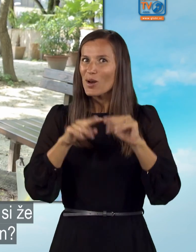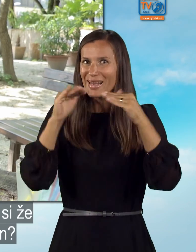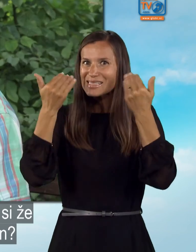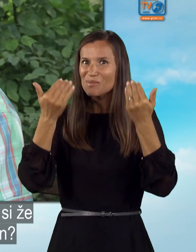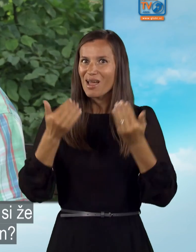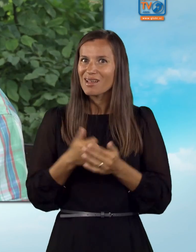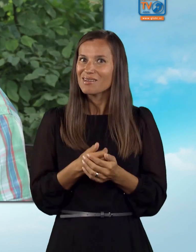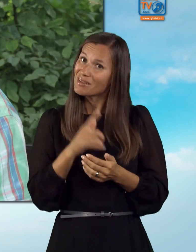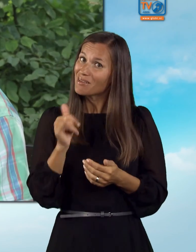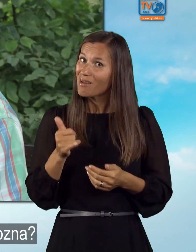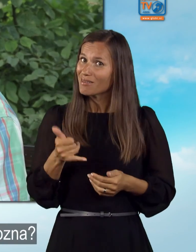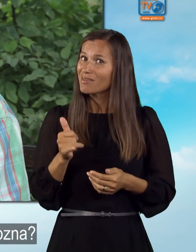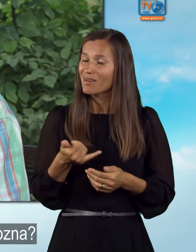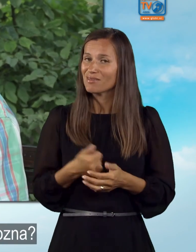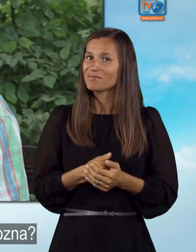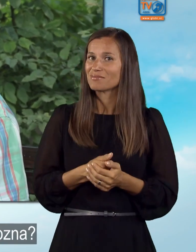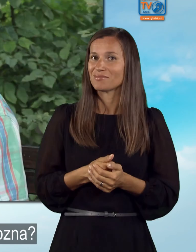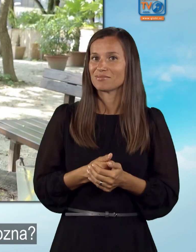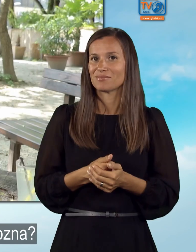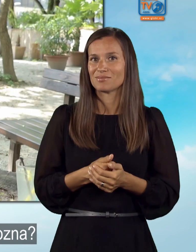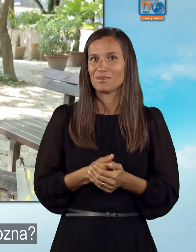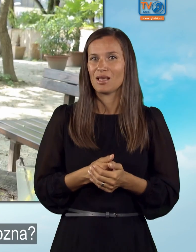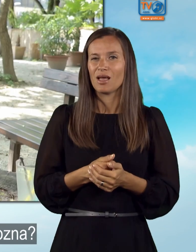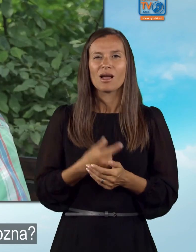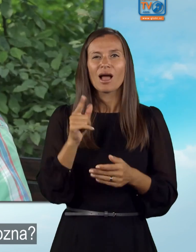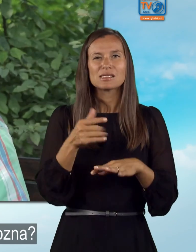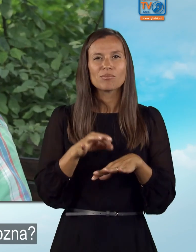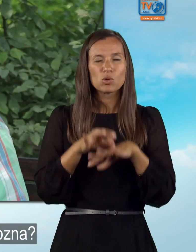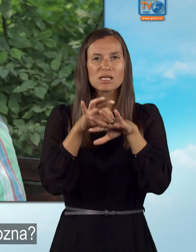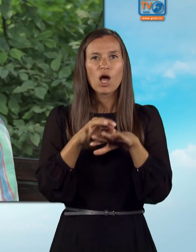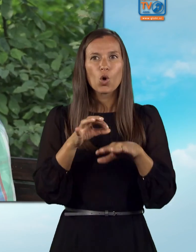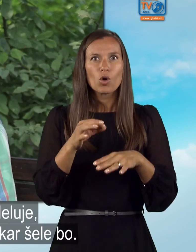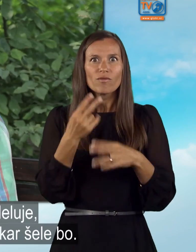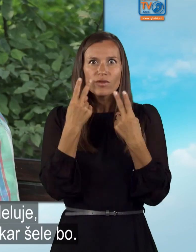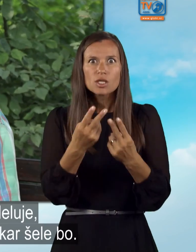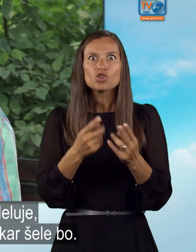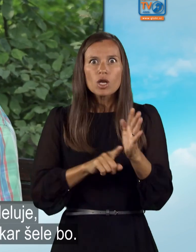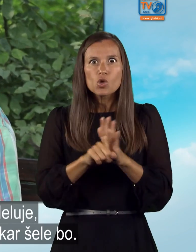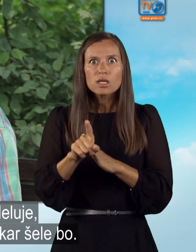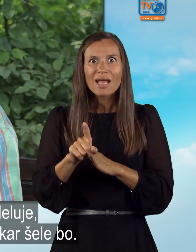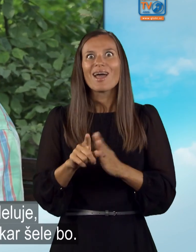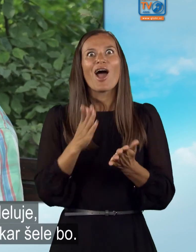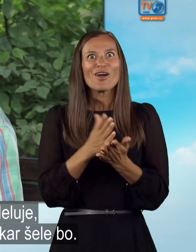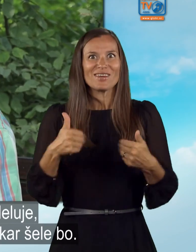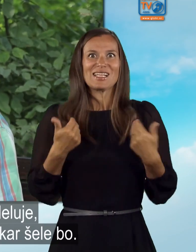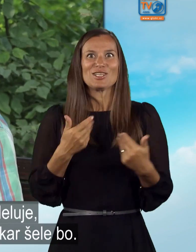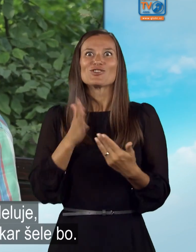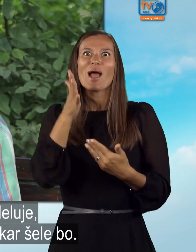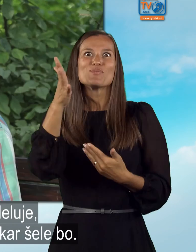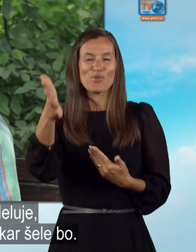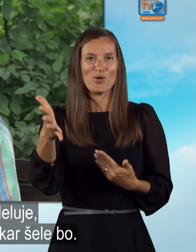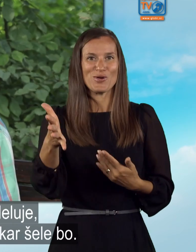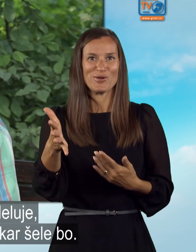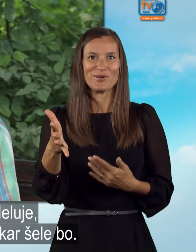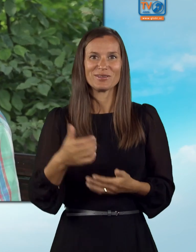nasmejan? Ja. Veš, kaj se ful pozna, če čutiš, da nekaj deluje, pa se veseliš že tistega, kaj še ne bo. A